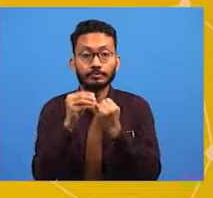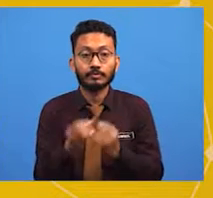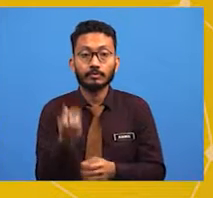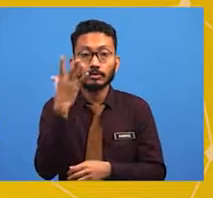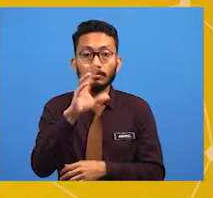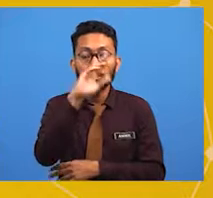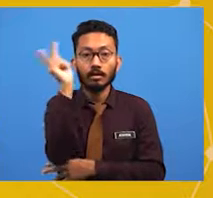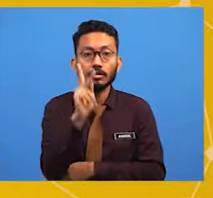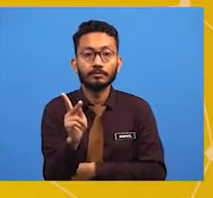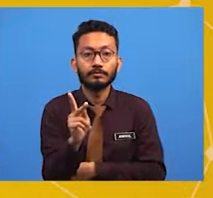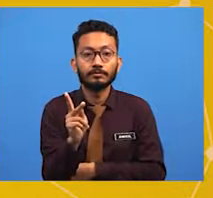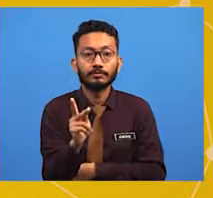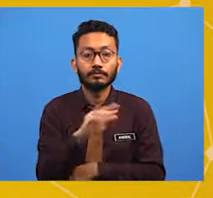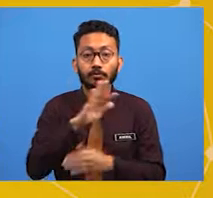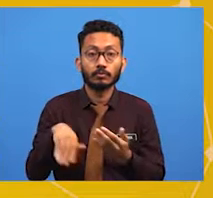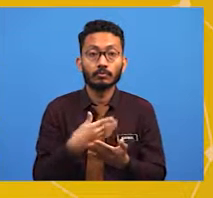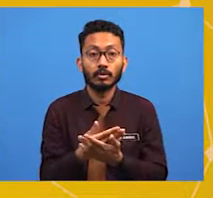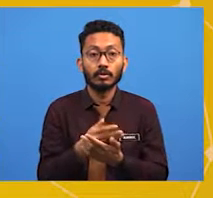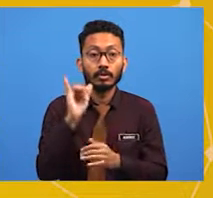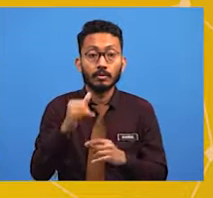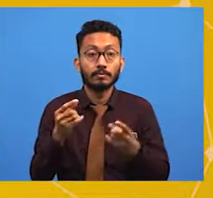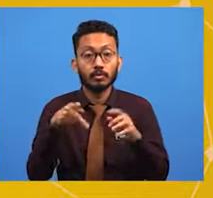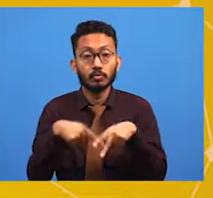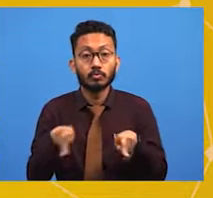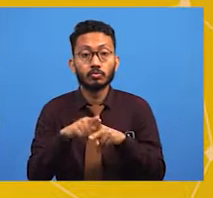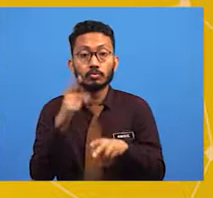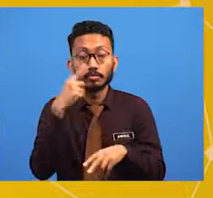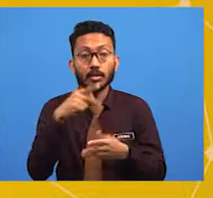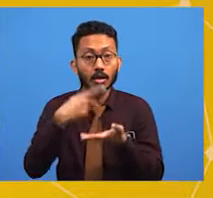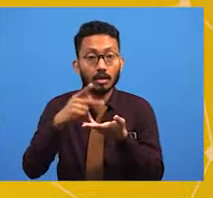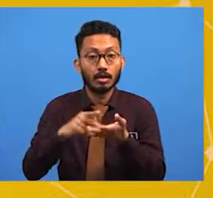Berapakah jumlah yang perlu dibayar oleh Lydia?